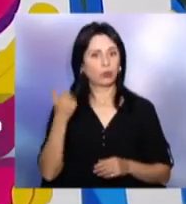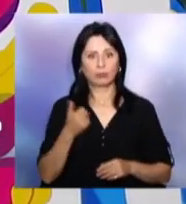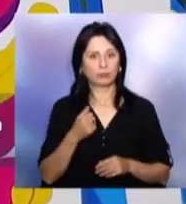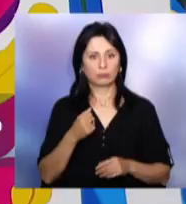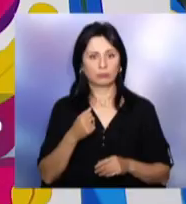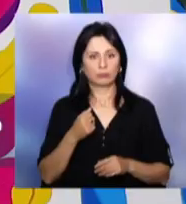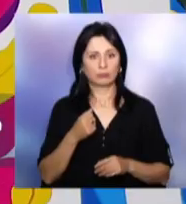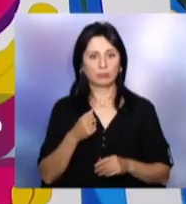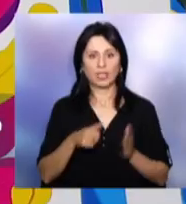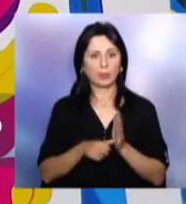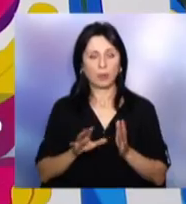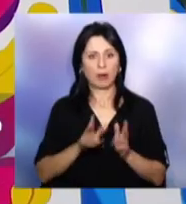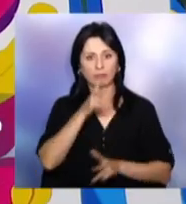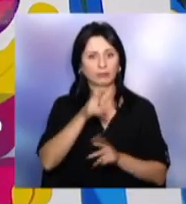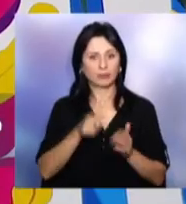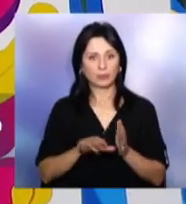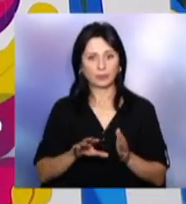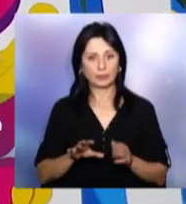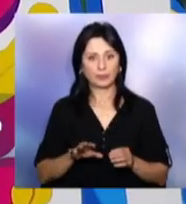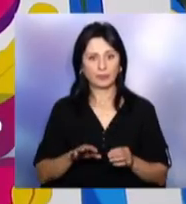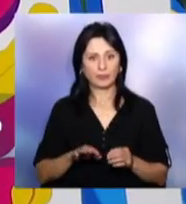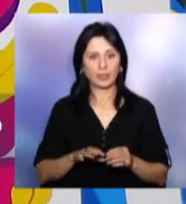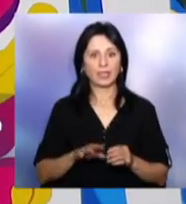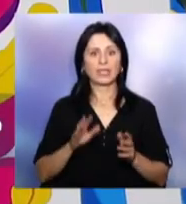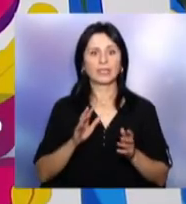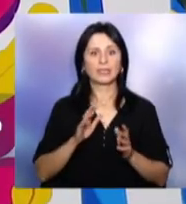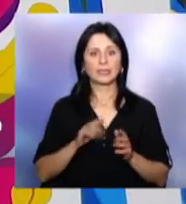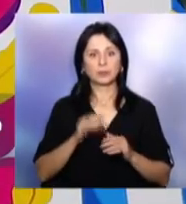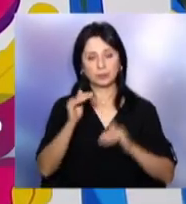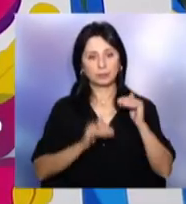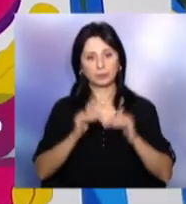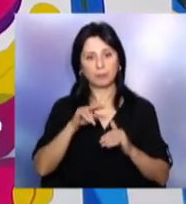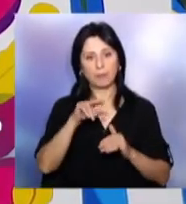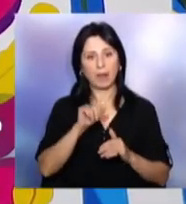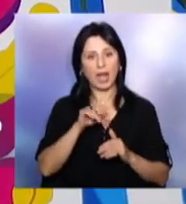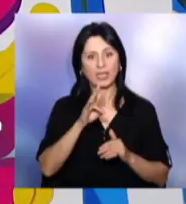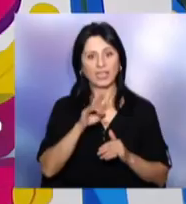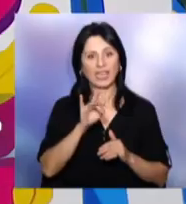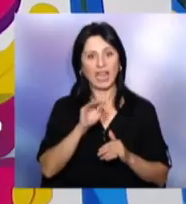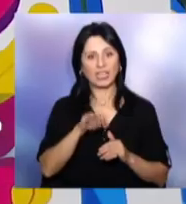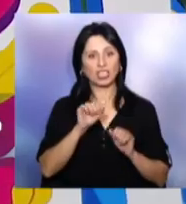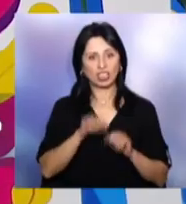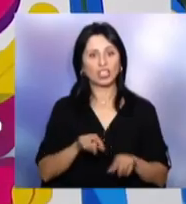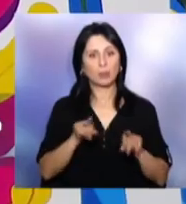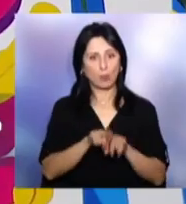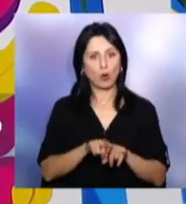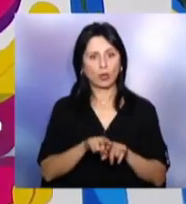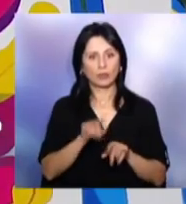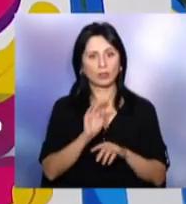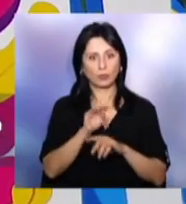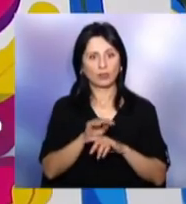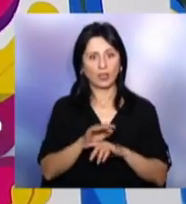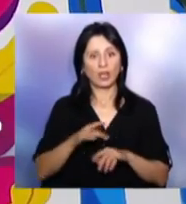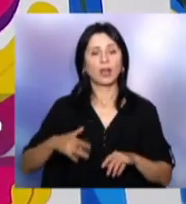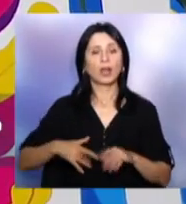სხვა გამოვლინებები, მათ შორის არტერიული წნევის უცნაური მერყეობა, პანკრეატიტმა შეიძლება გამოიწვიოს აგრეთვე, რა თქმა უნდა,